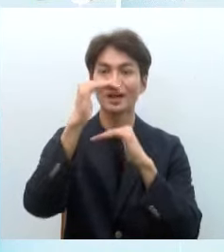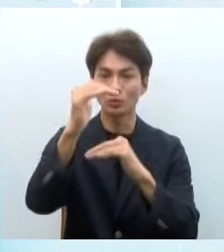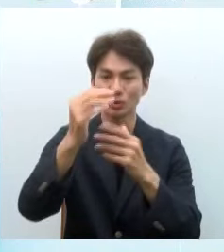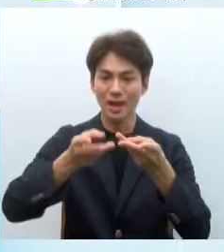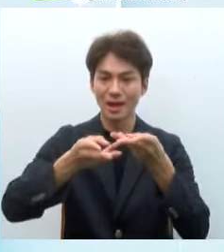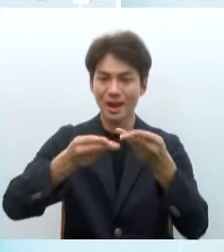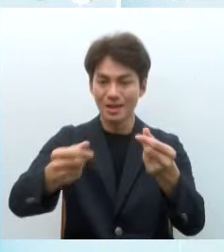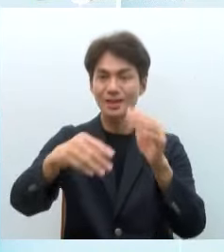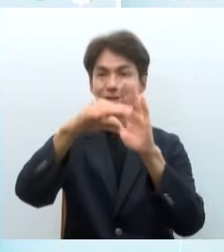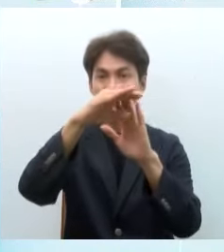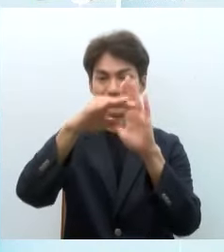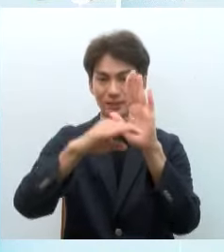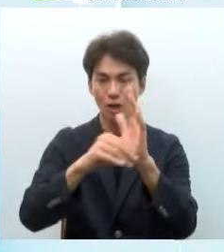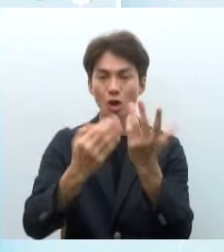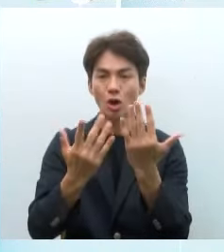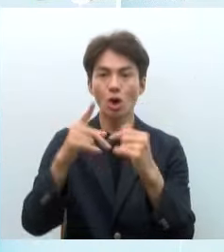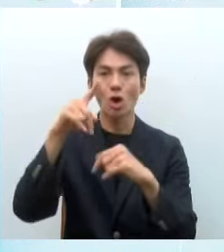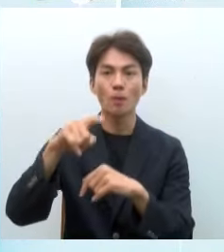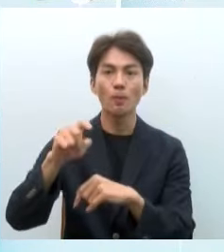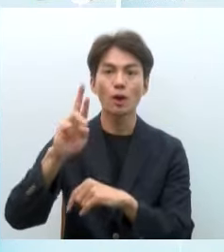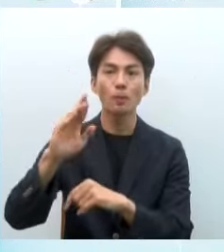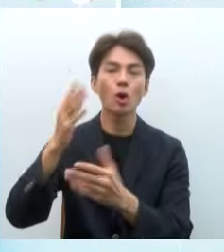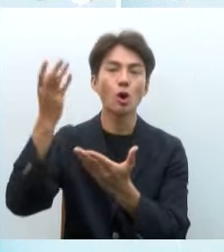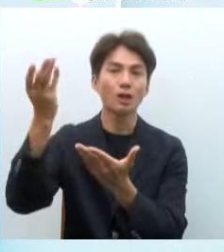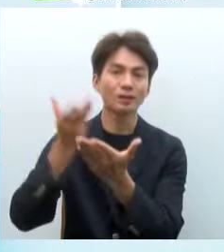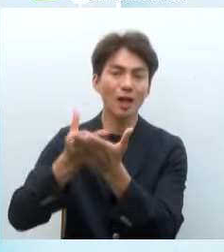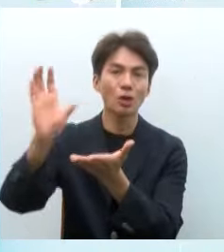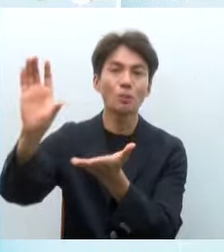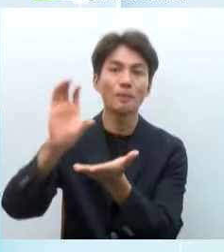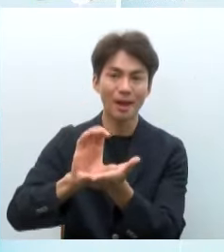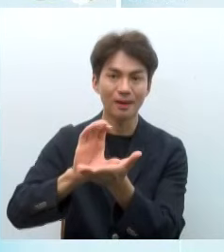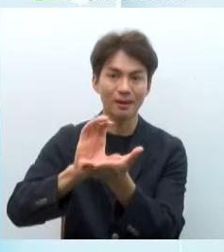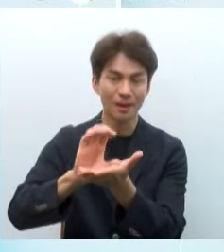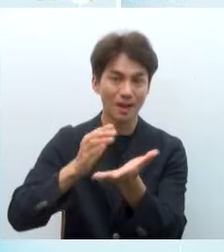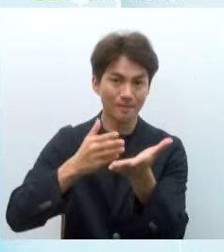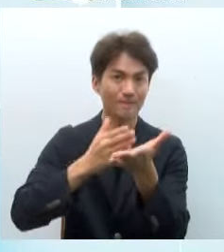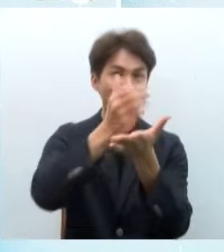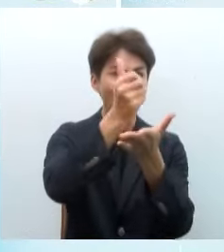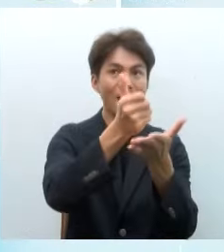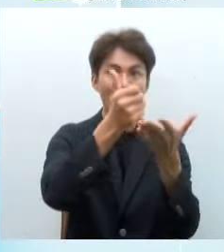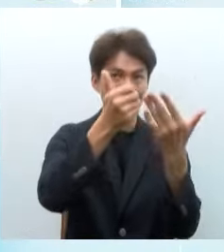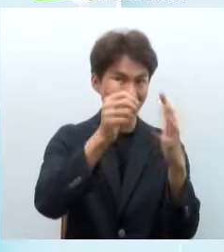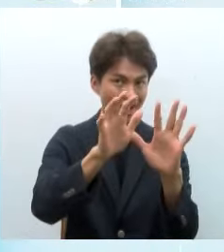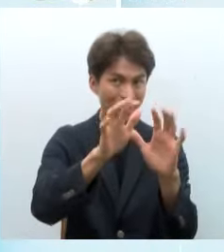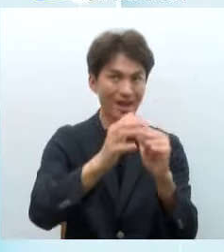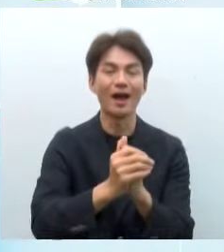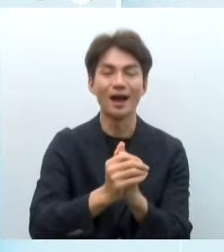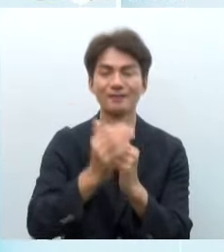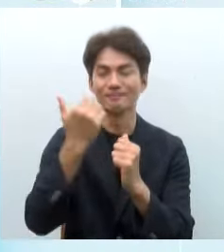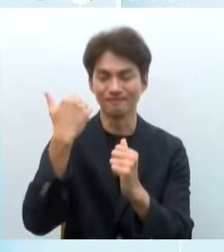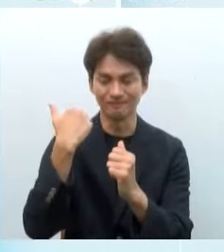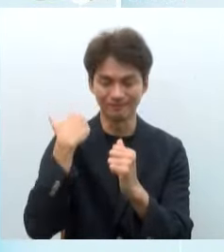รอพรบ.งบประมาณผ่านนะครับพรบ.งบประมาณผ่านแล้วก็จะพัฒนาต่อไป